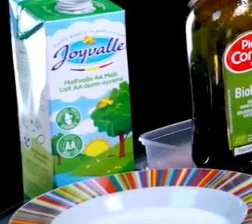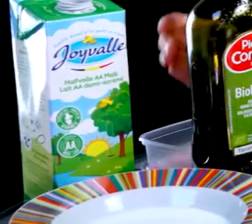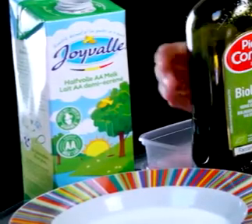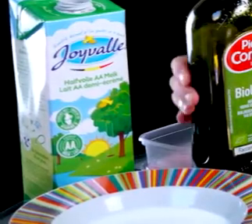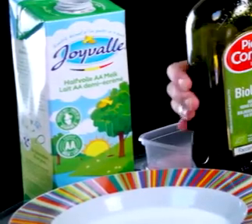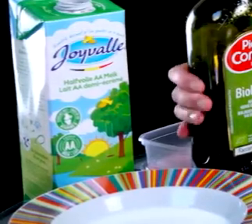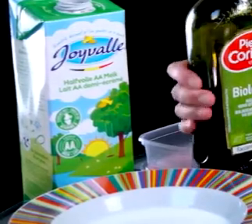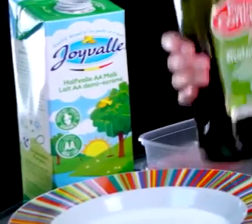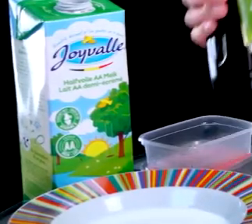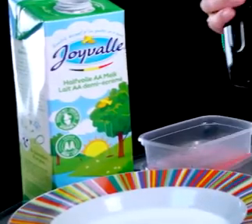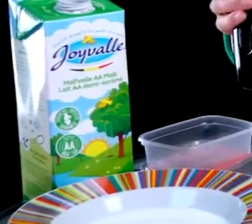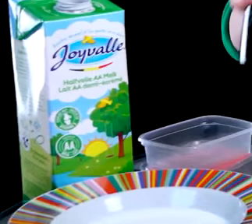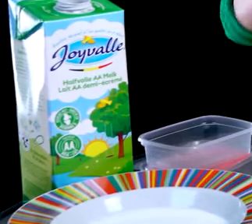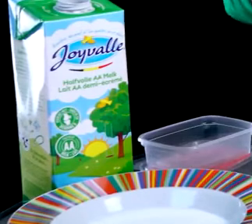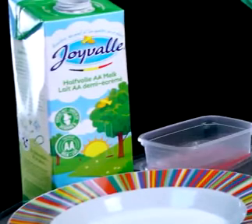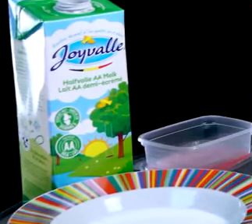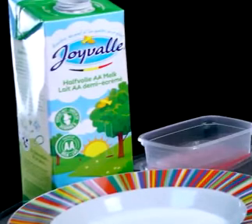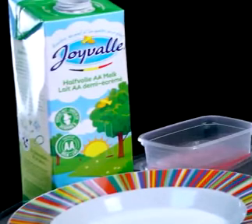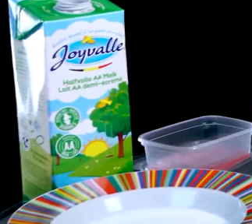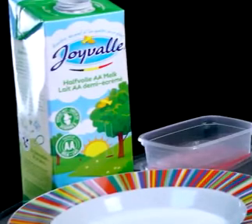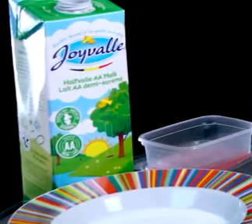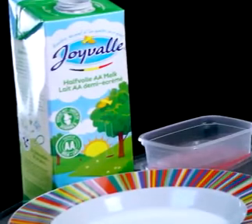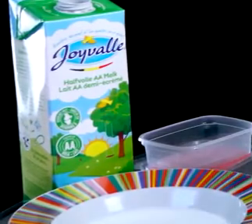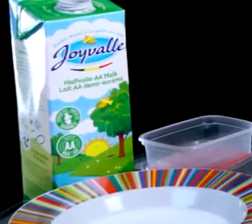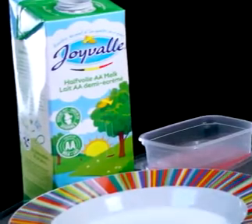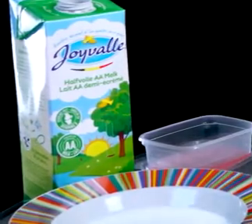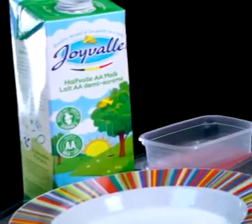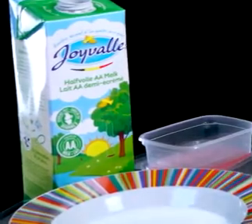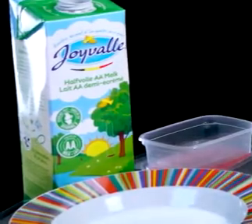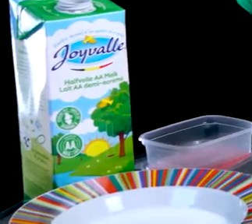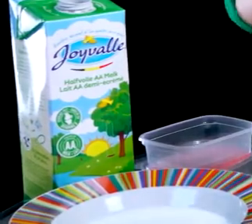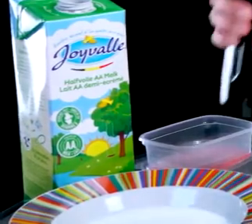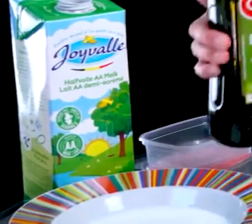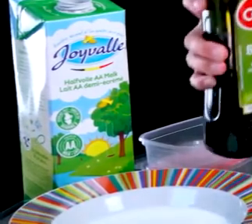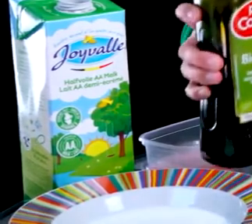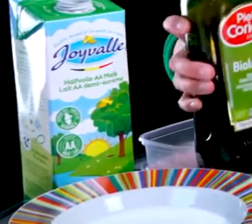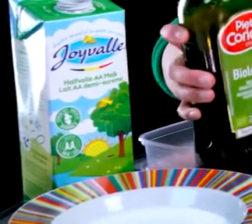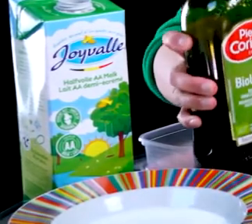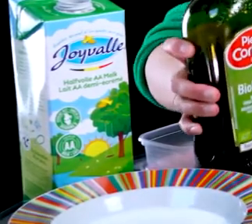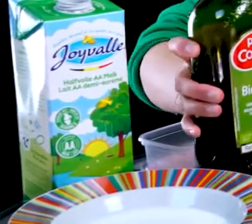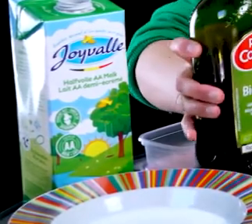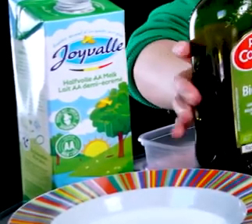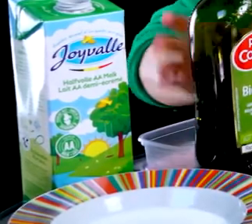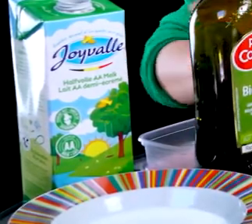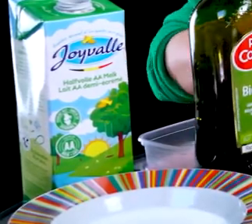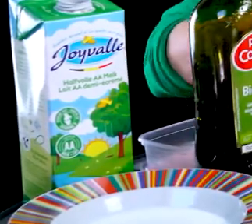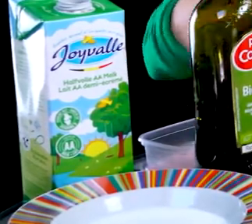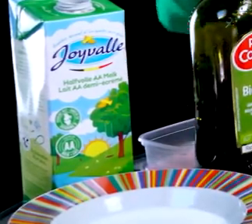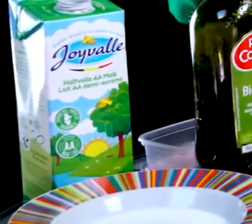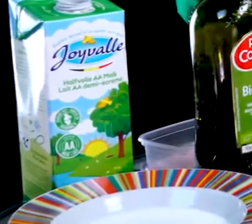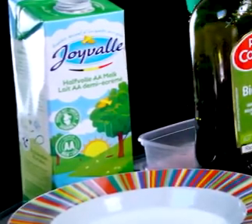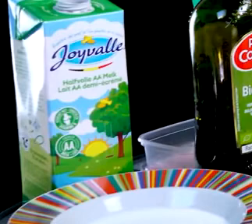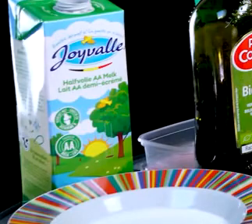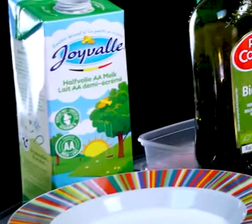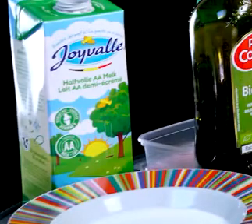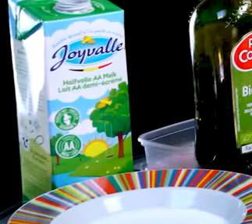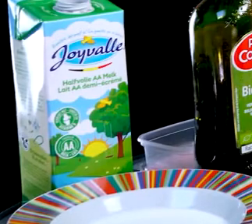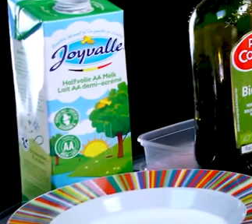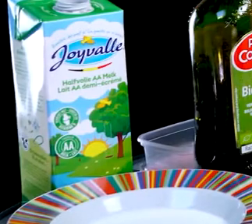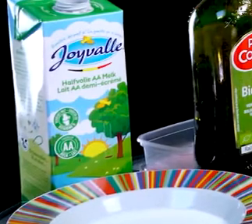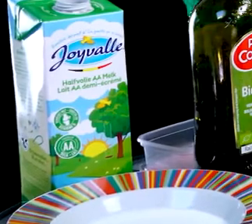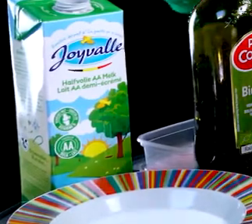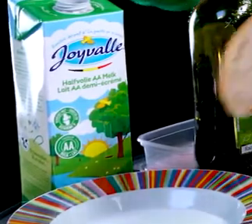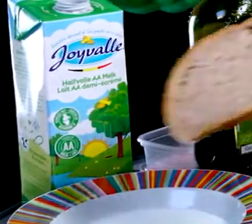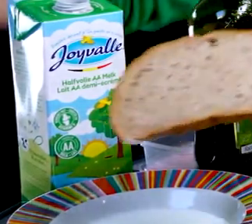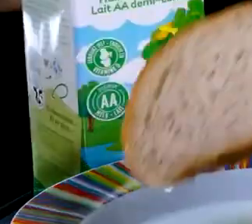Ensuite, je mets de l'huile ou du beurre dans ma poêle. Là, je fais semblant, mais bon, voilà. Je prends mon pain, hop, je le trempe